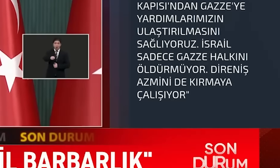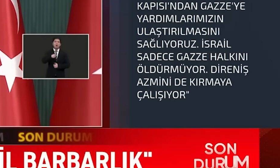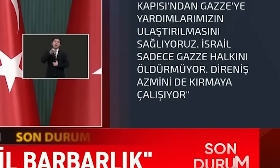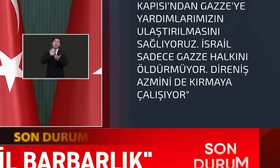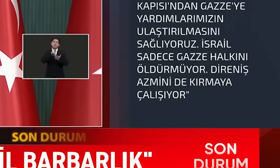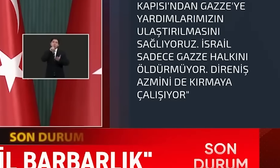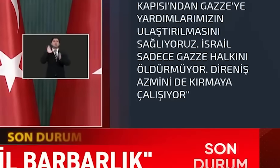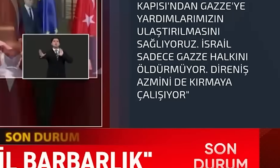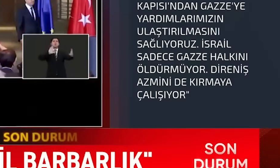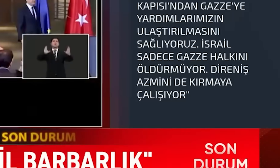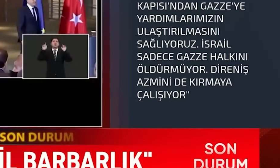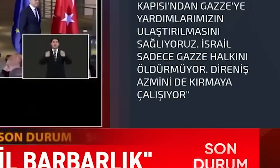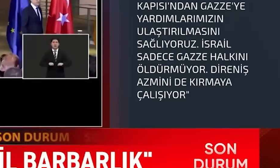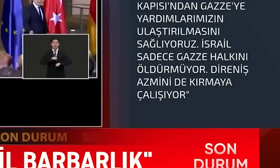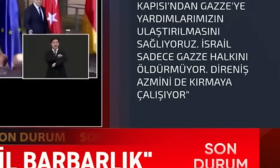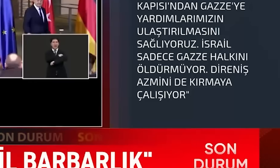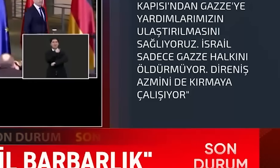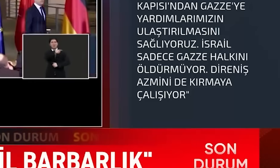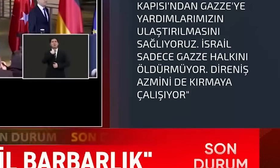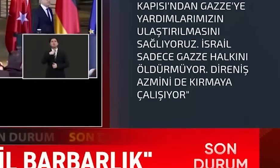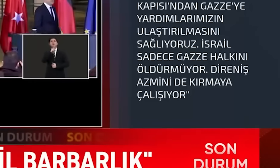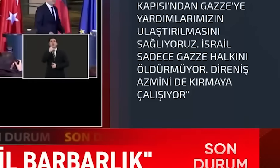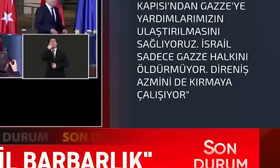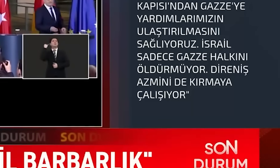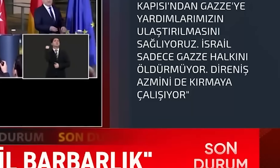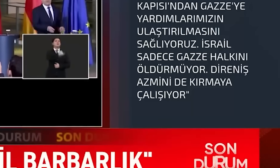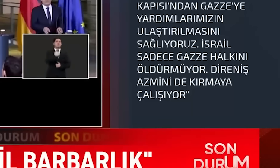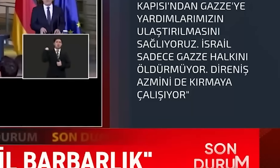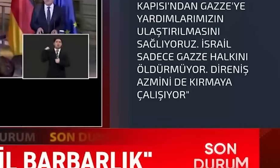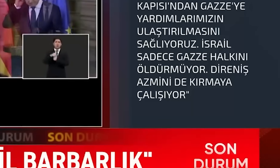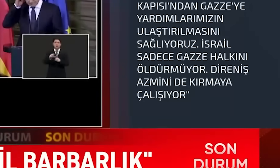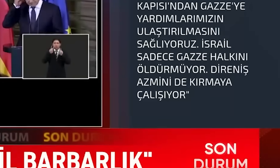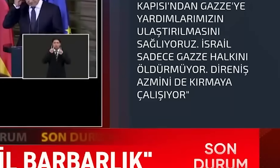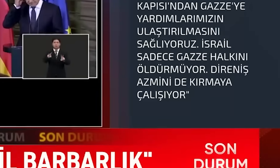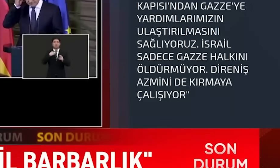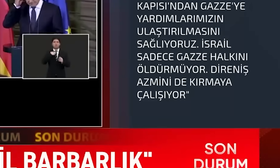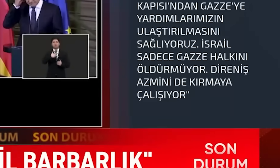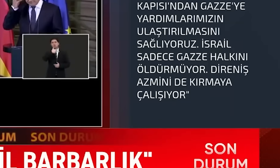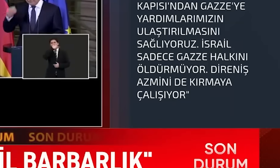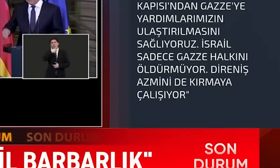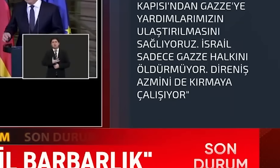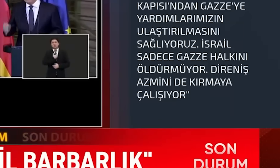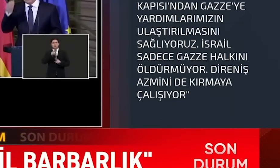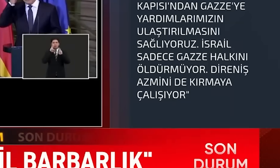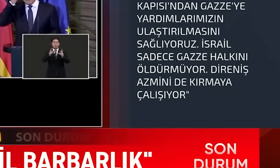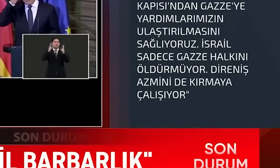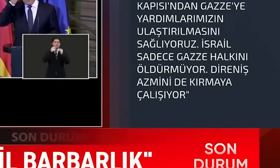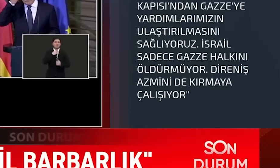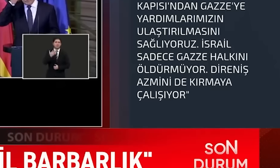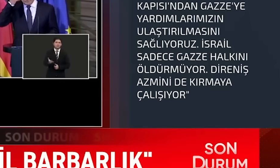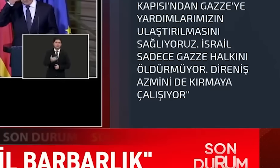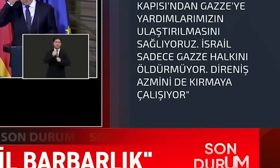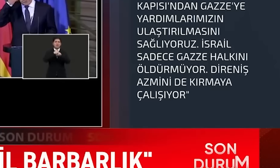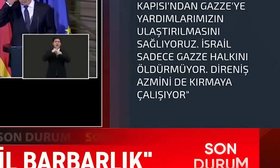Bunu Almanya'ya gerçekleştirdiğimiz son seyahatte bir kez daha üzülerek şahit olduk. Her ne kadar